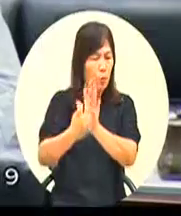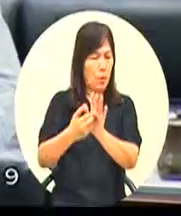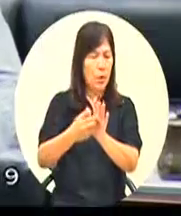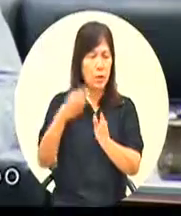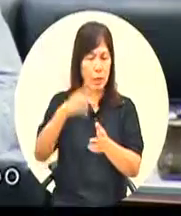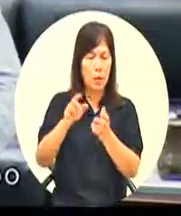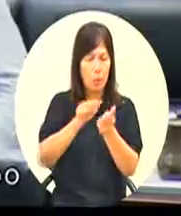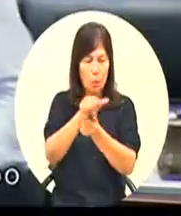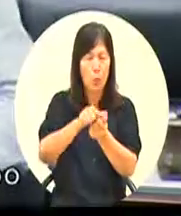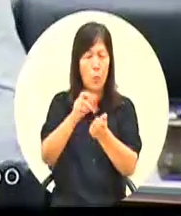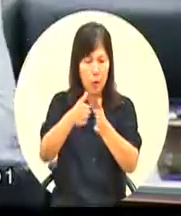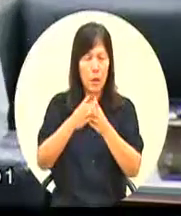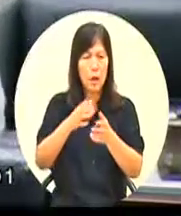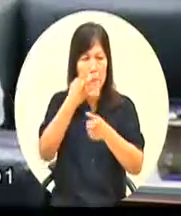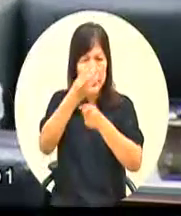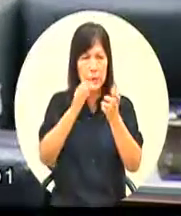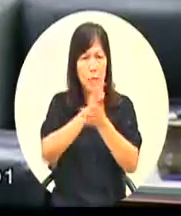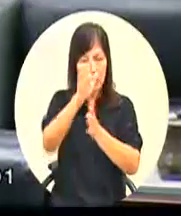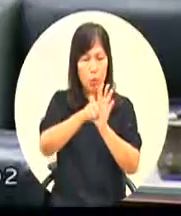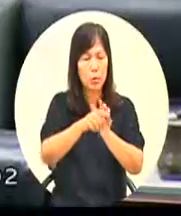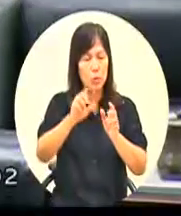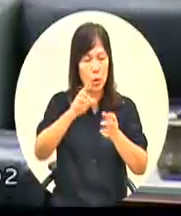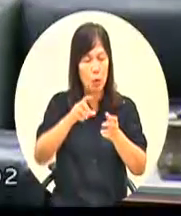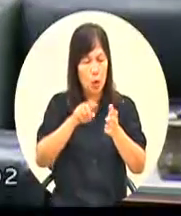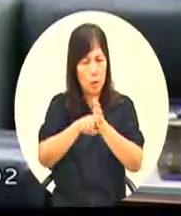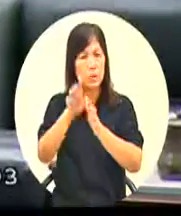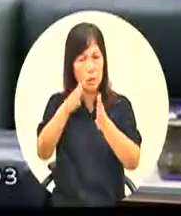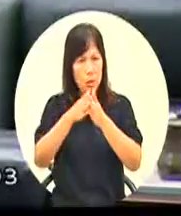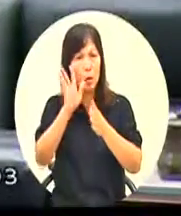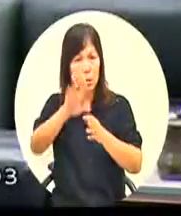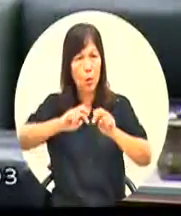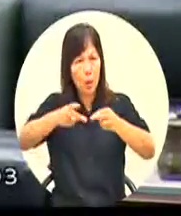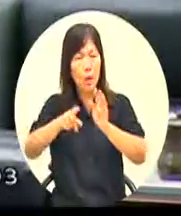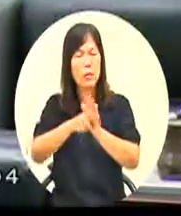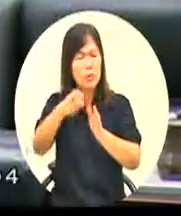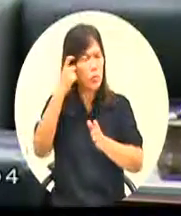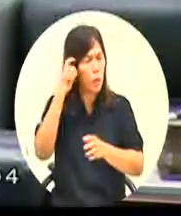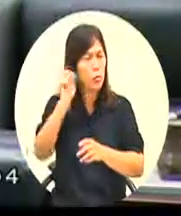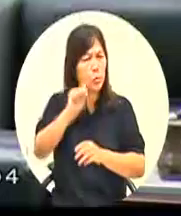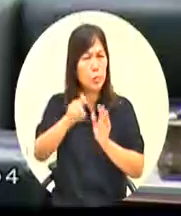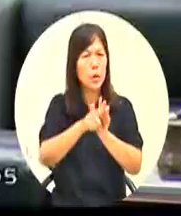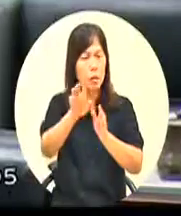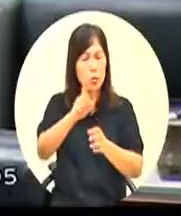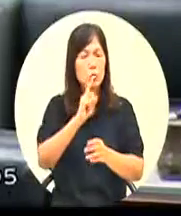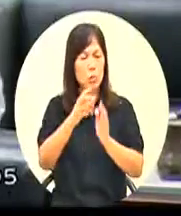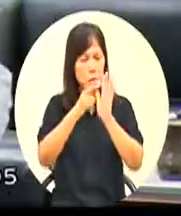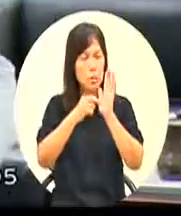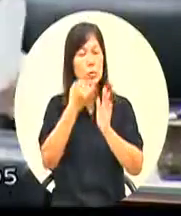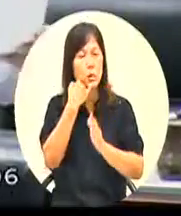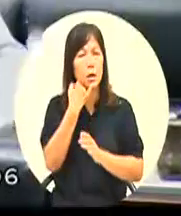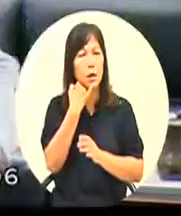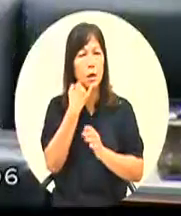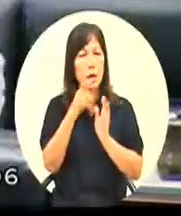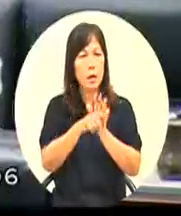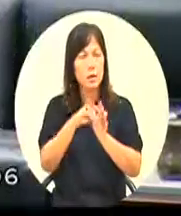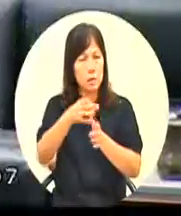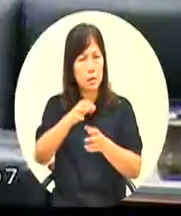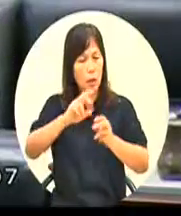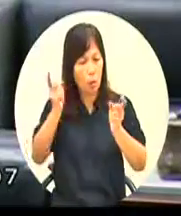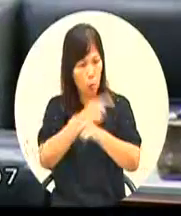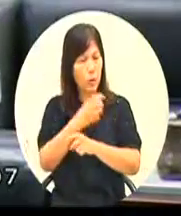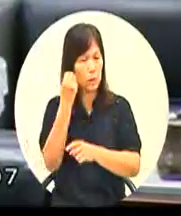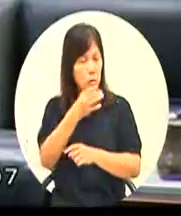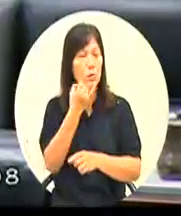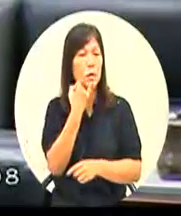用 PU 跑道，因为它几年以后就不停的有这个需求。 你认为说不行，你有理由去说不行，但是你要有钱去把它换新